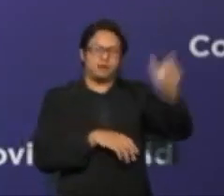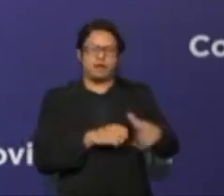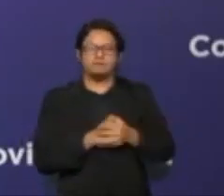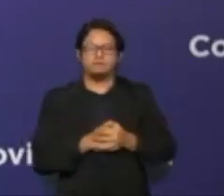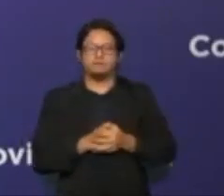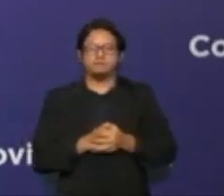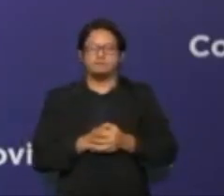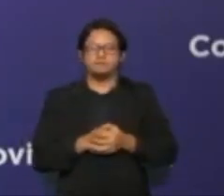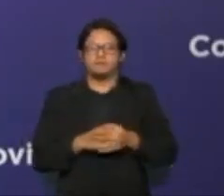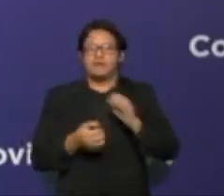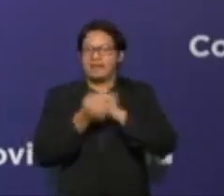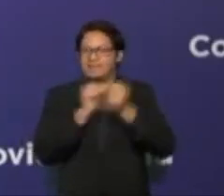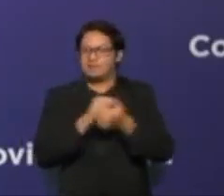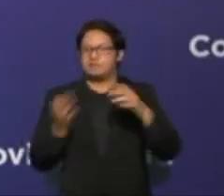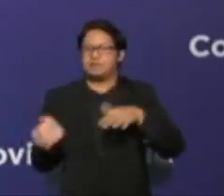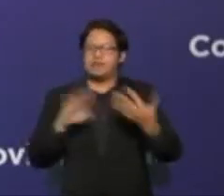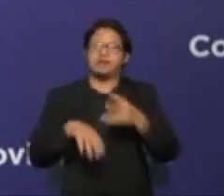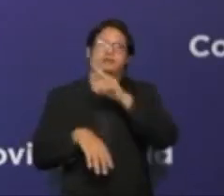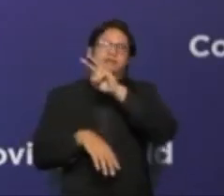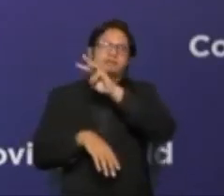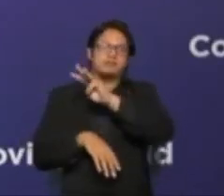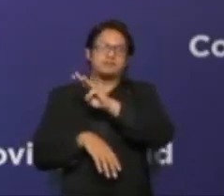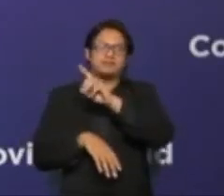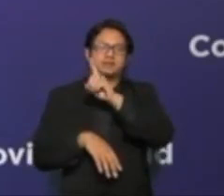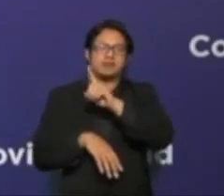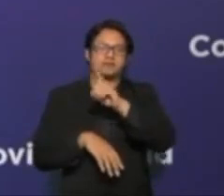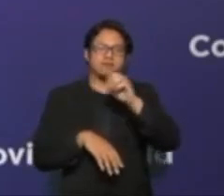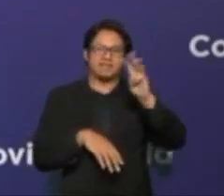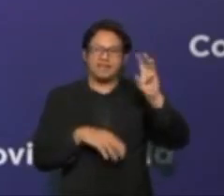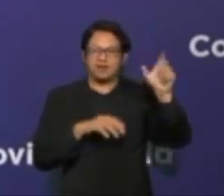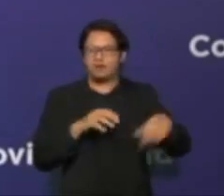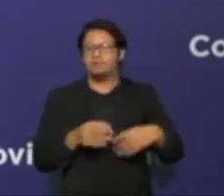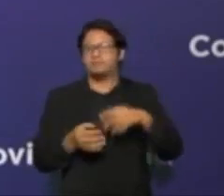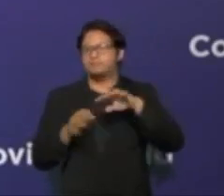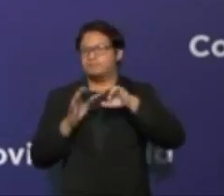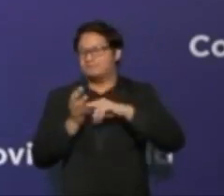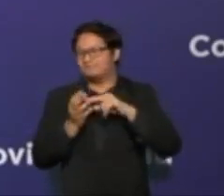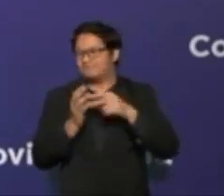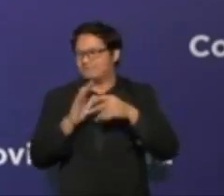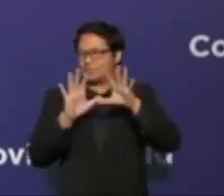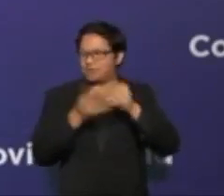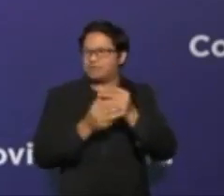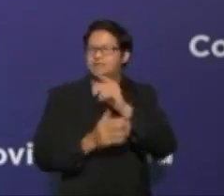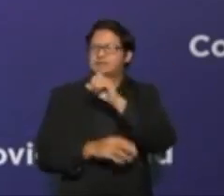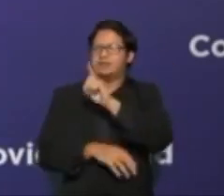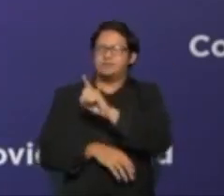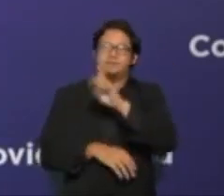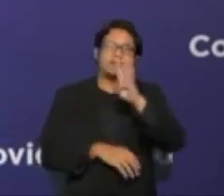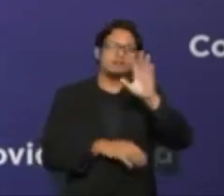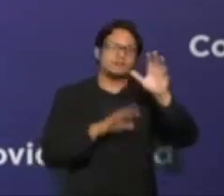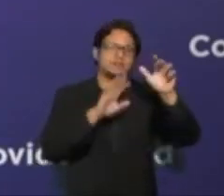kasus meninggal 23 orang sehingga totalnya menjadi 1496 orang